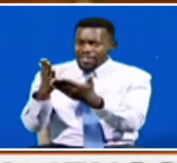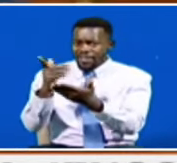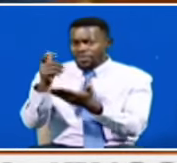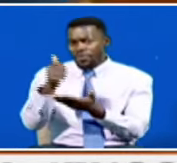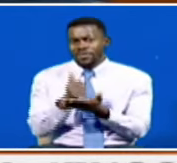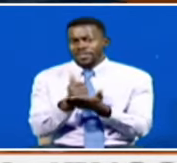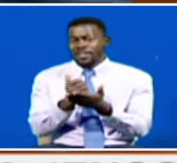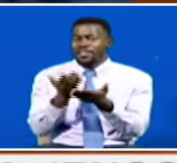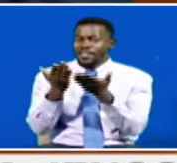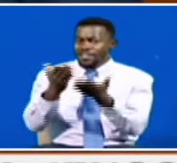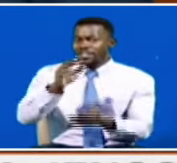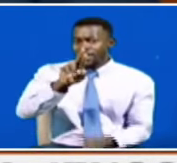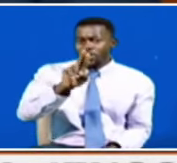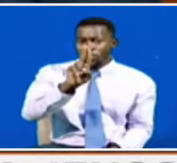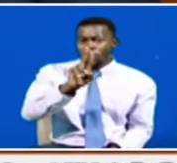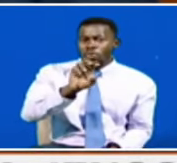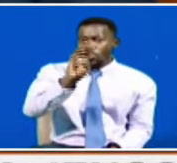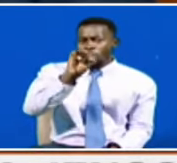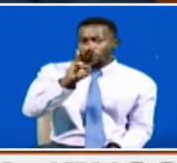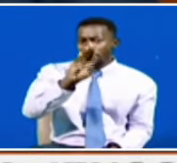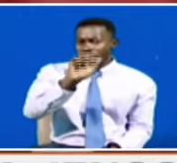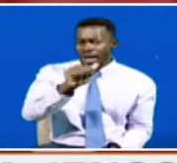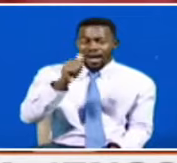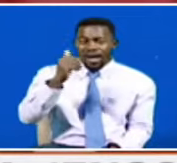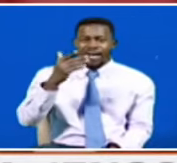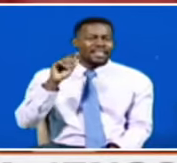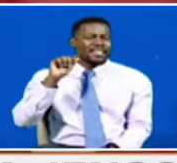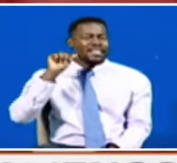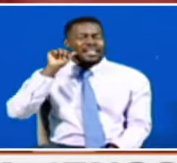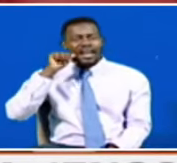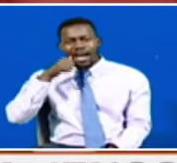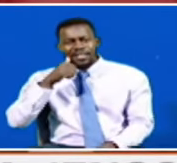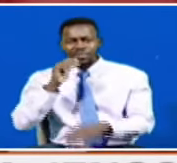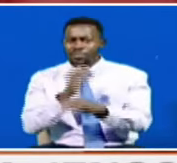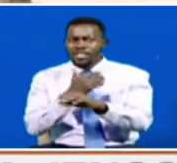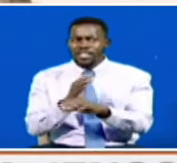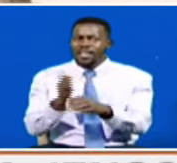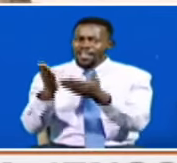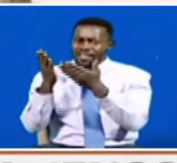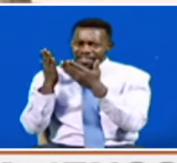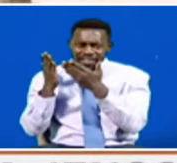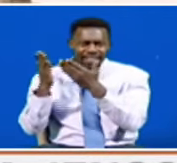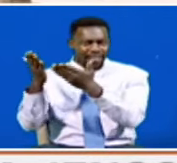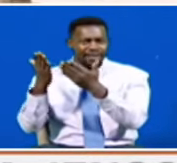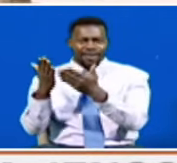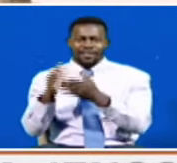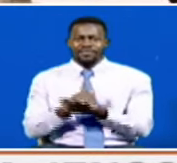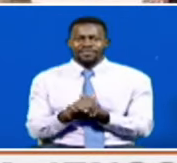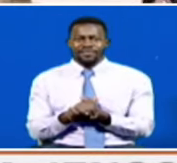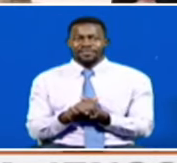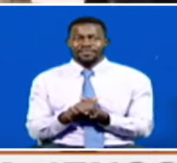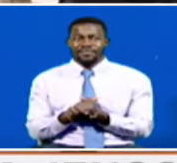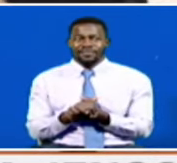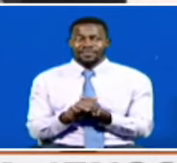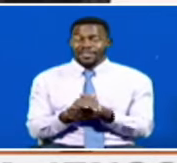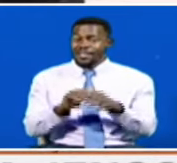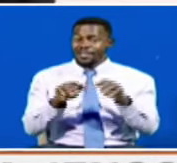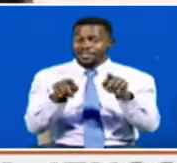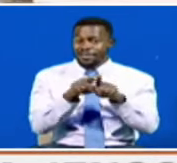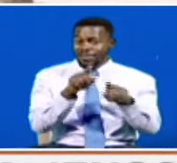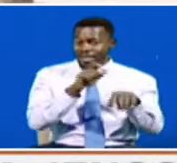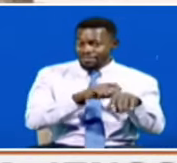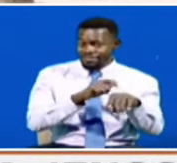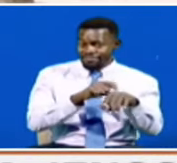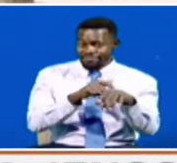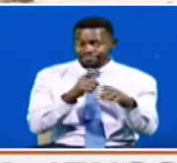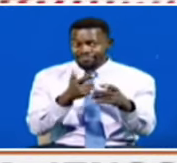There's rumba. I don't know if some of you have joined the place. There's rumba playing in the background. Pita za KTN hata hivyo zinaonyesha kuwa